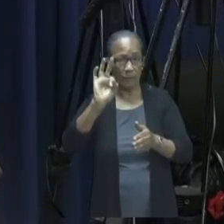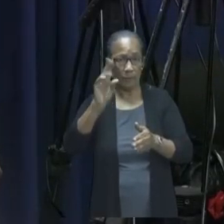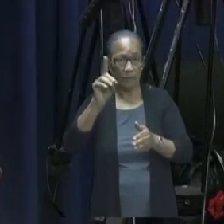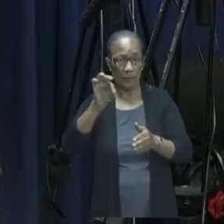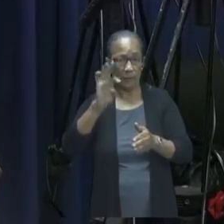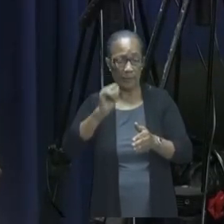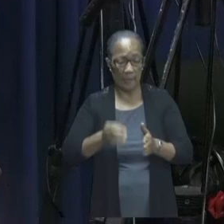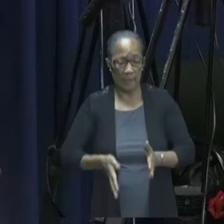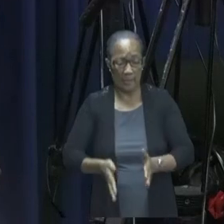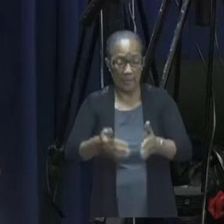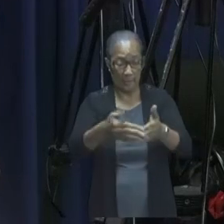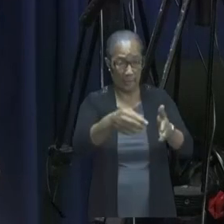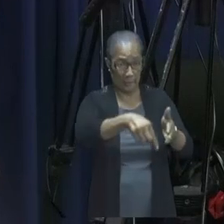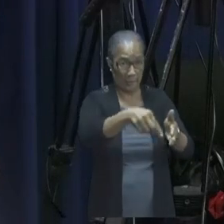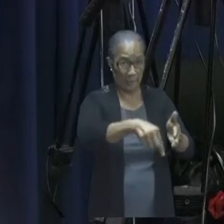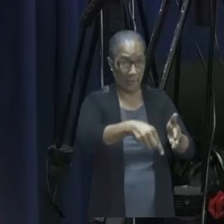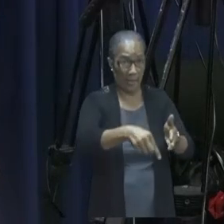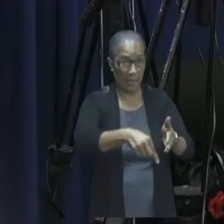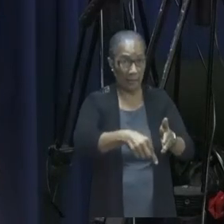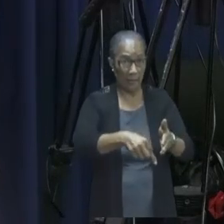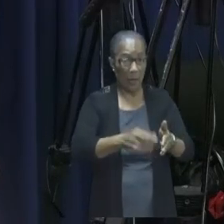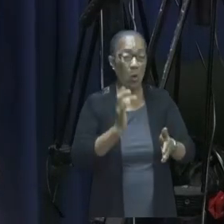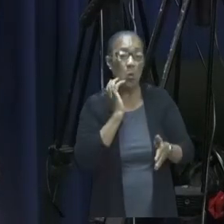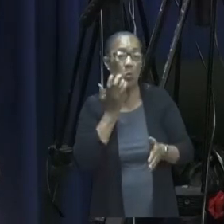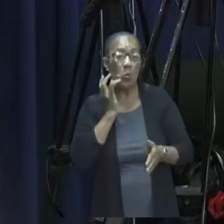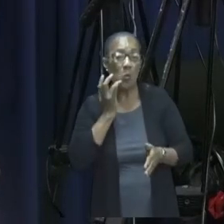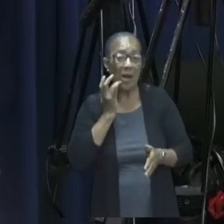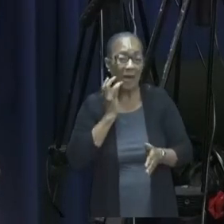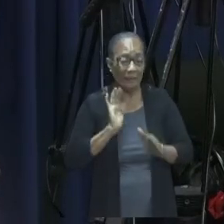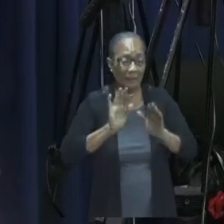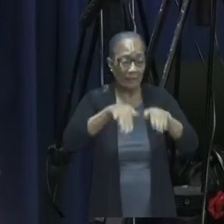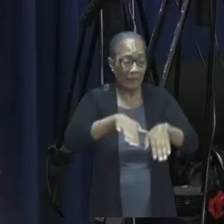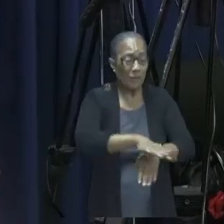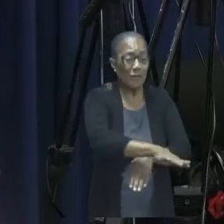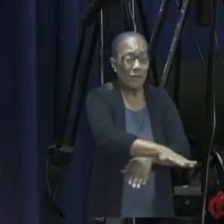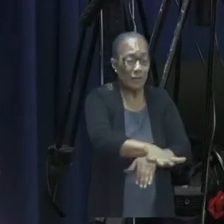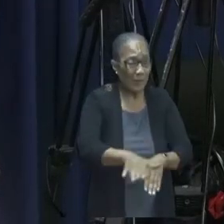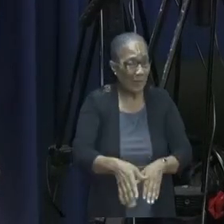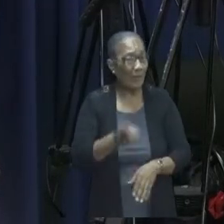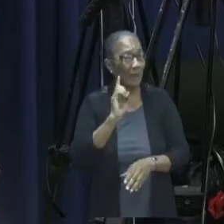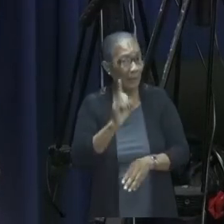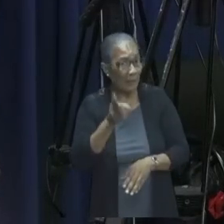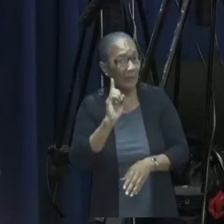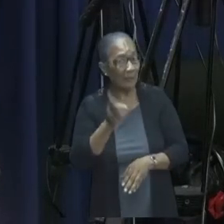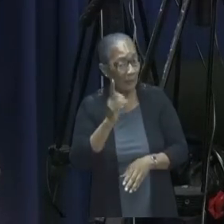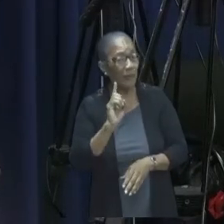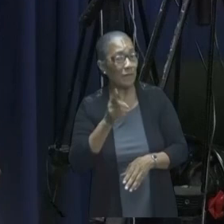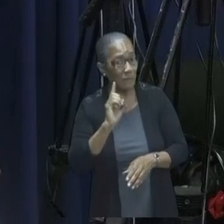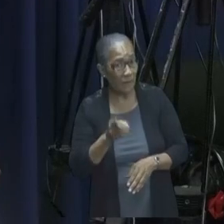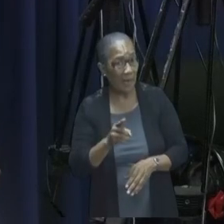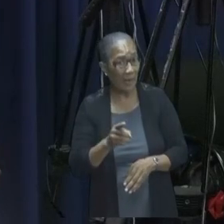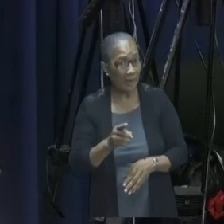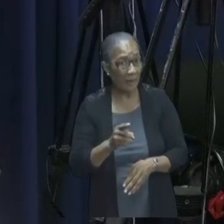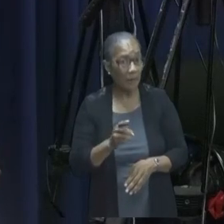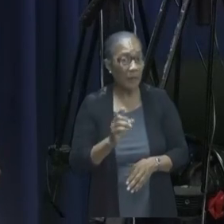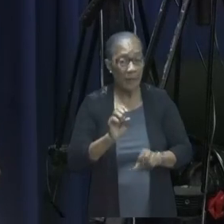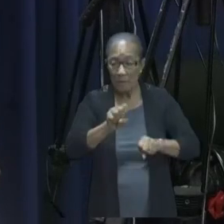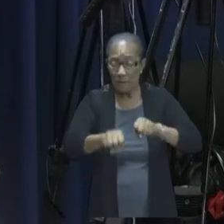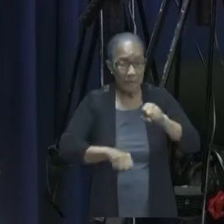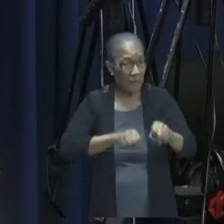worden maar er is een zeer gevaarlijke situatie op dit moment nu daar gaande is een kwestie van t dakbrand oesters en